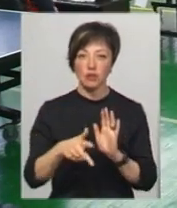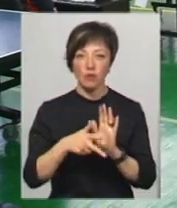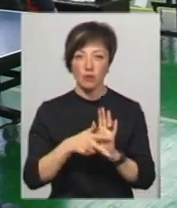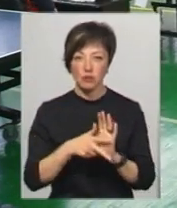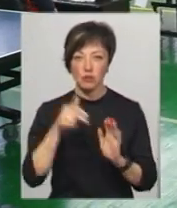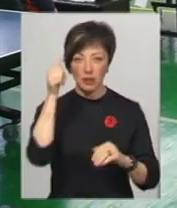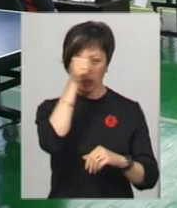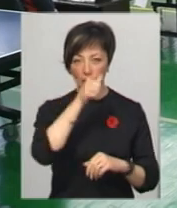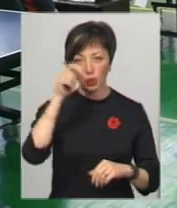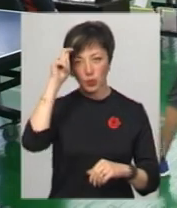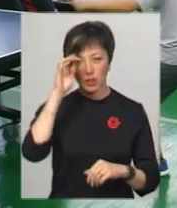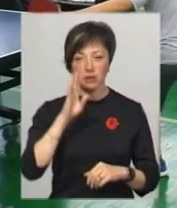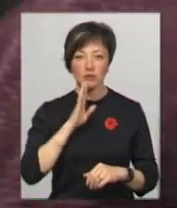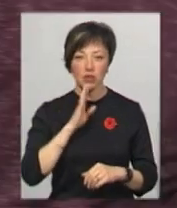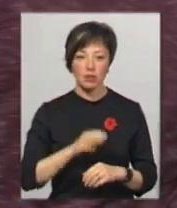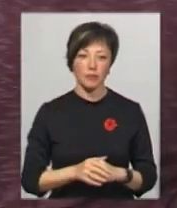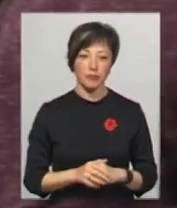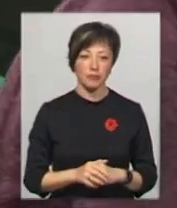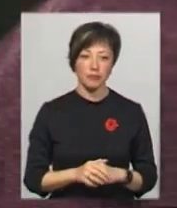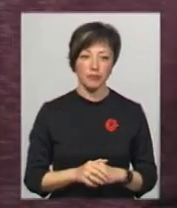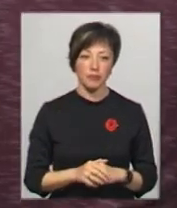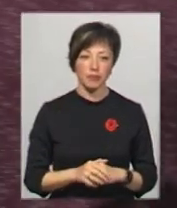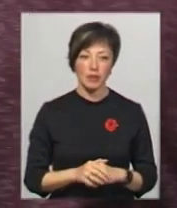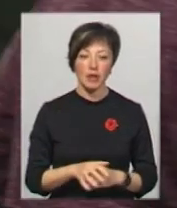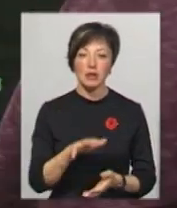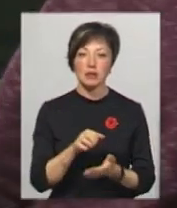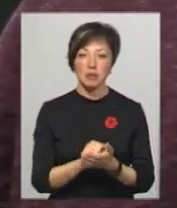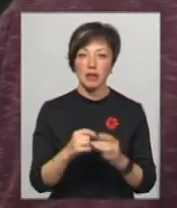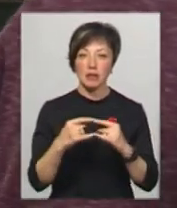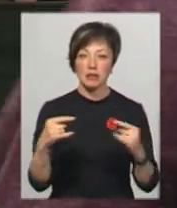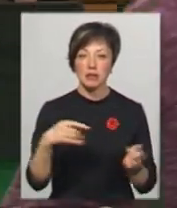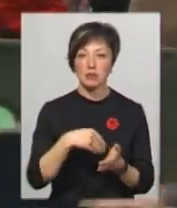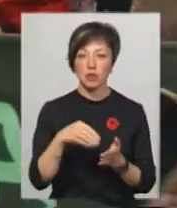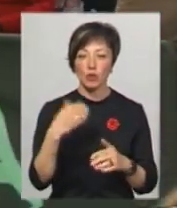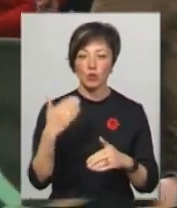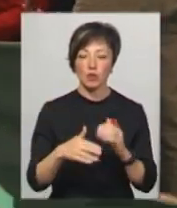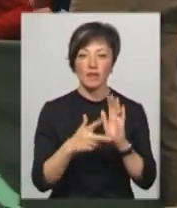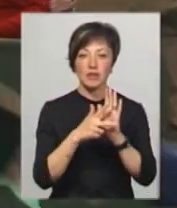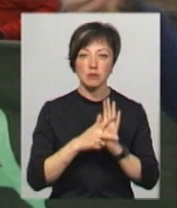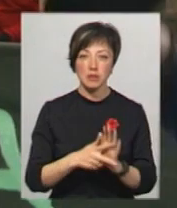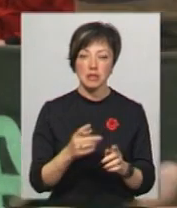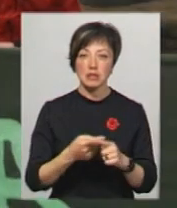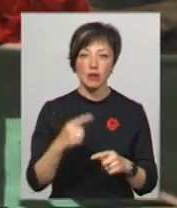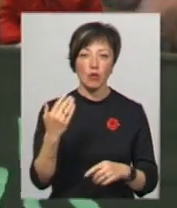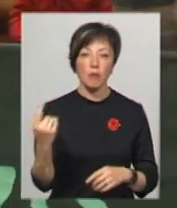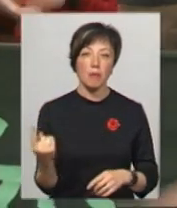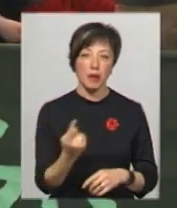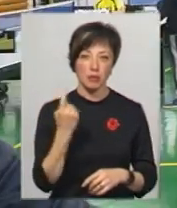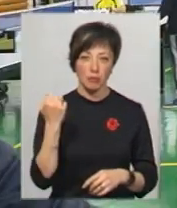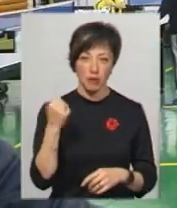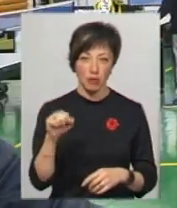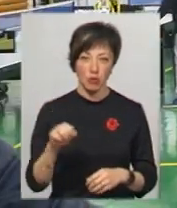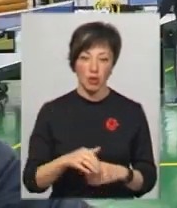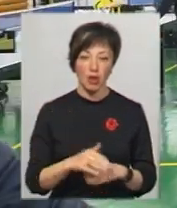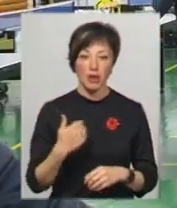2007-2008 рік юнаки і дівчата. Андрій Несенчук займається настільним тенісом вже 8 місяців. І це його перша перемога.